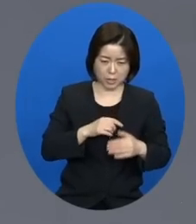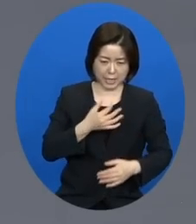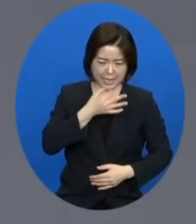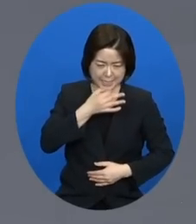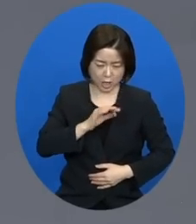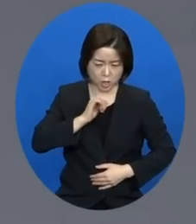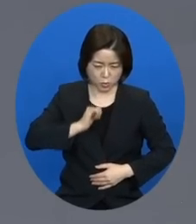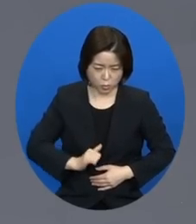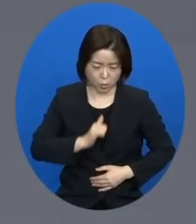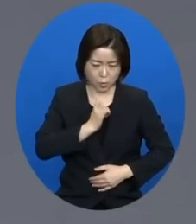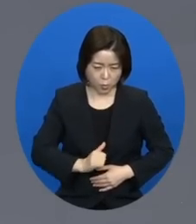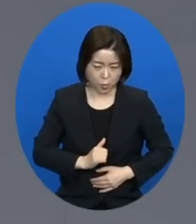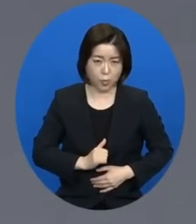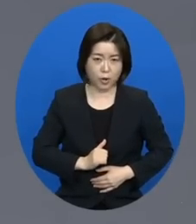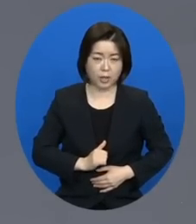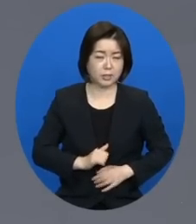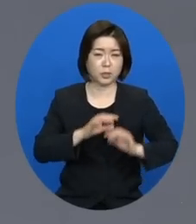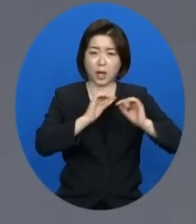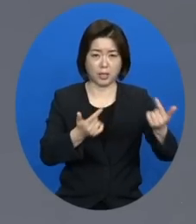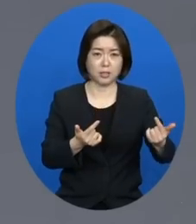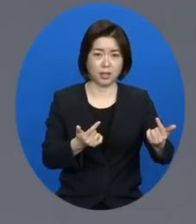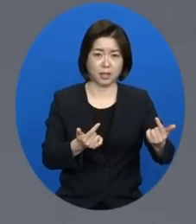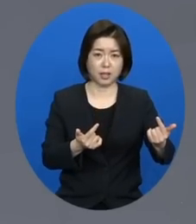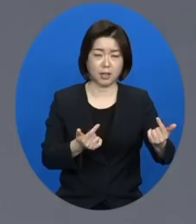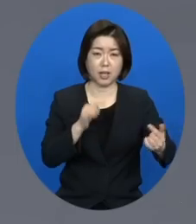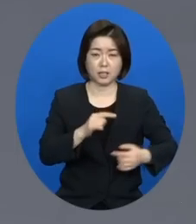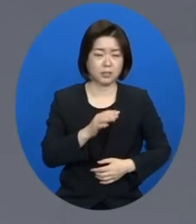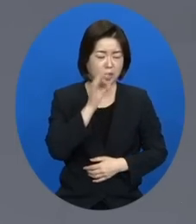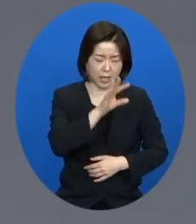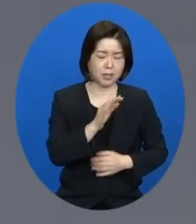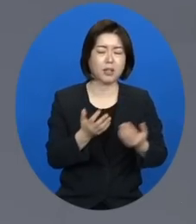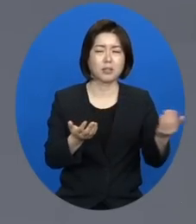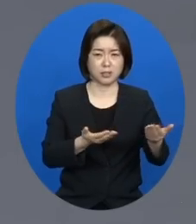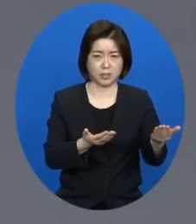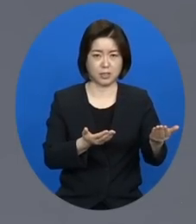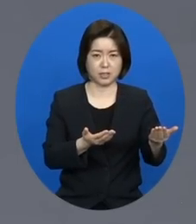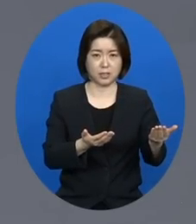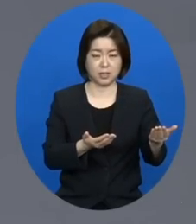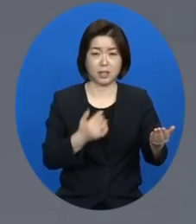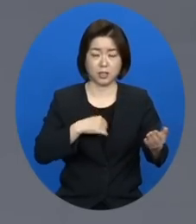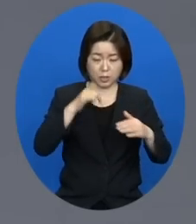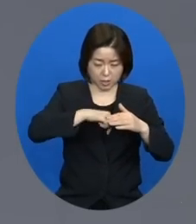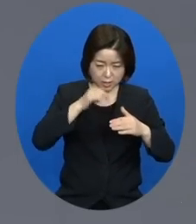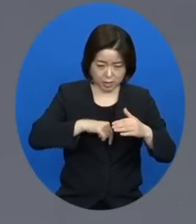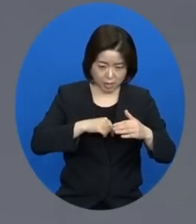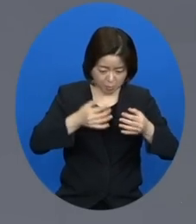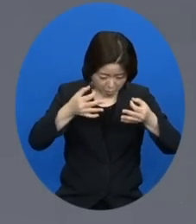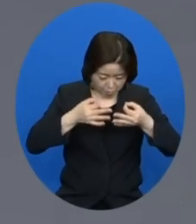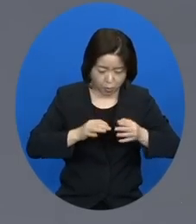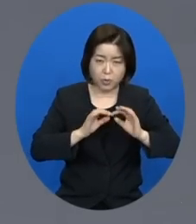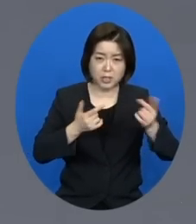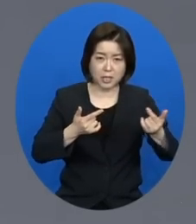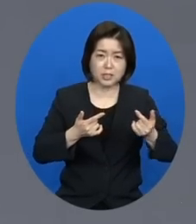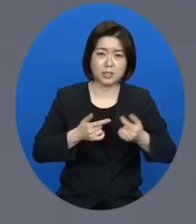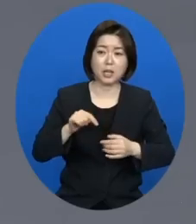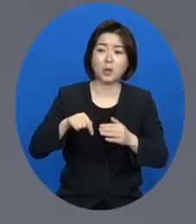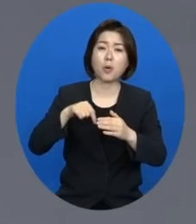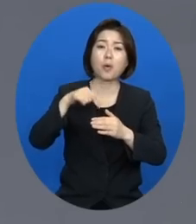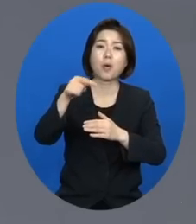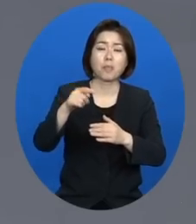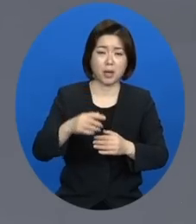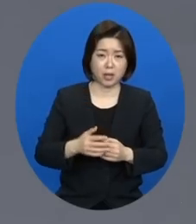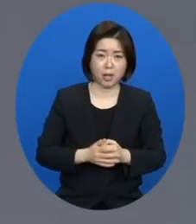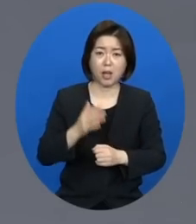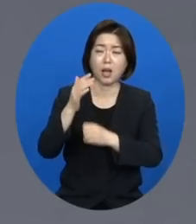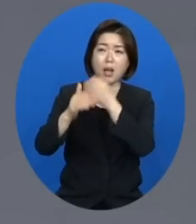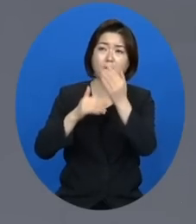억누르고 참아내야겠다는 것도 아니었습니다. 그건 불가능한 일이었어요. 그건 내면을 보는 것이 아니라 그의 바깥에